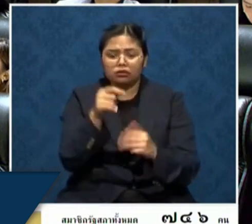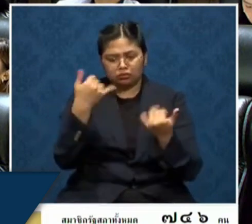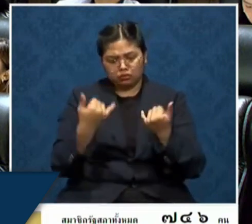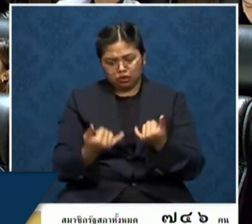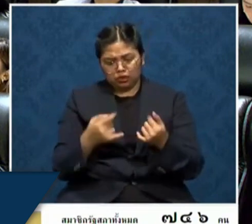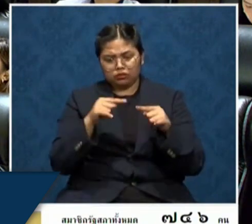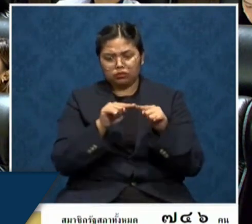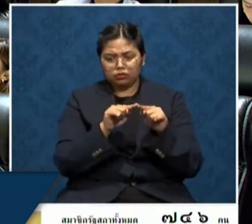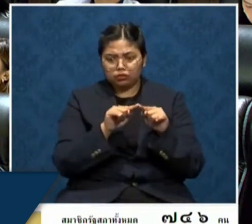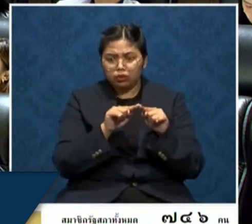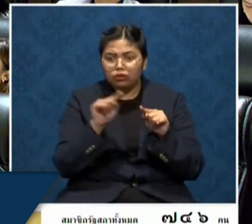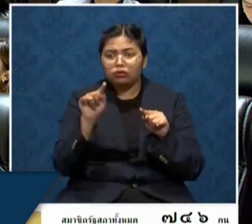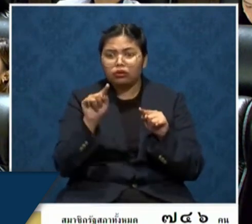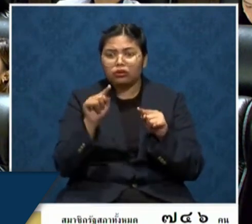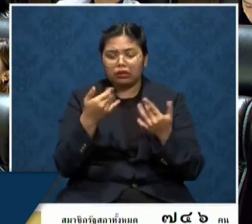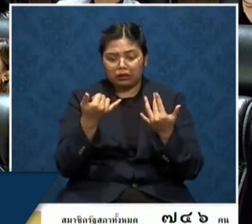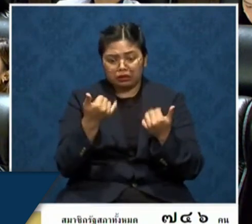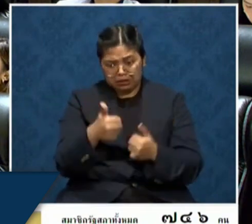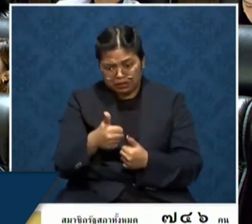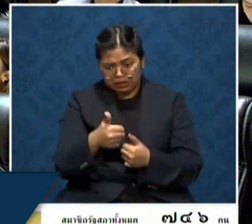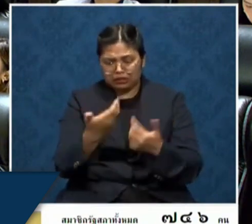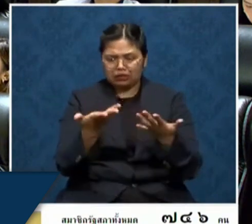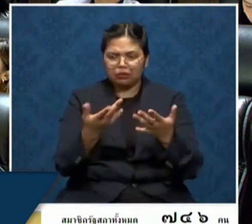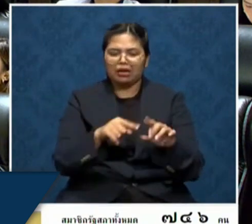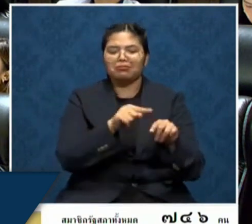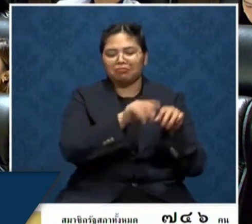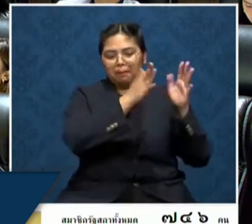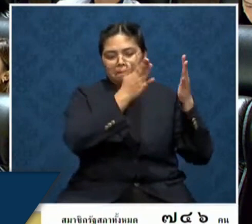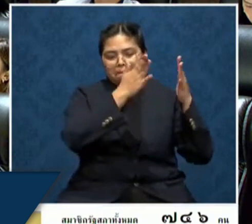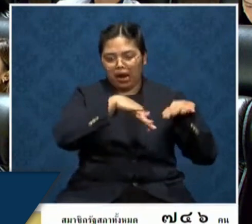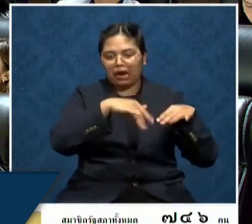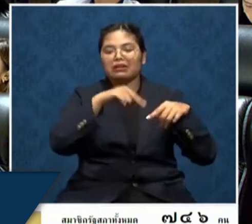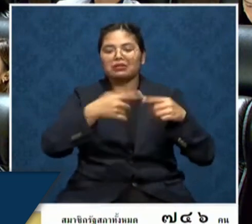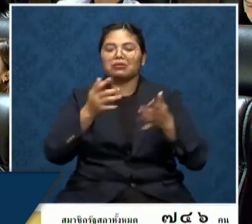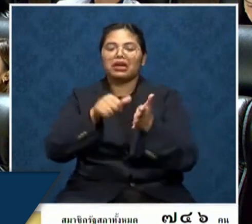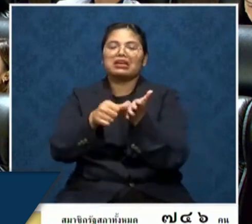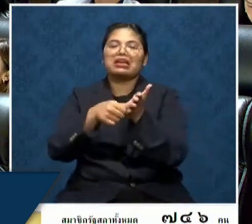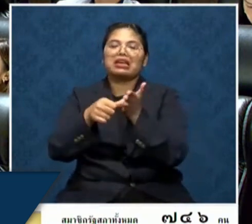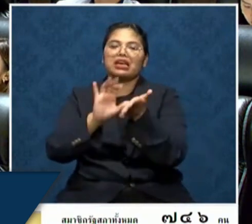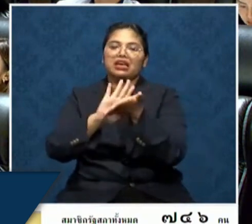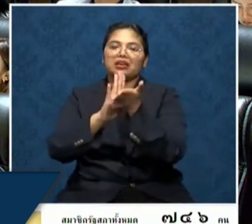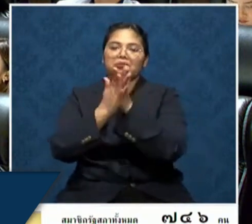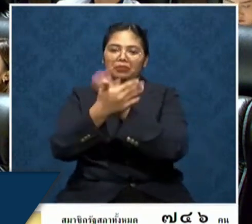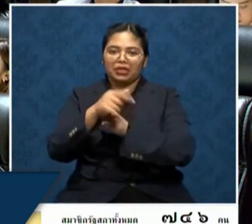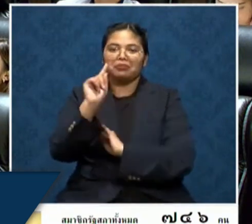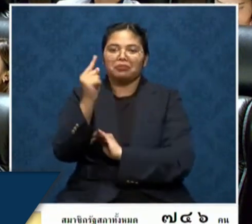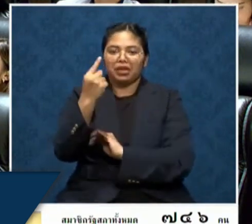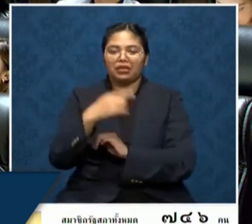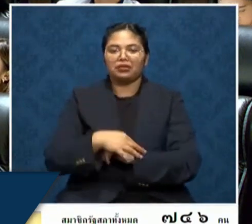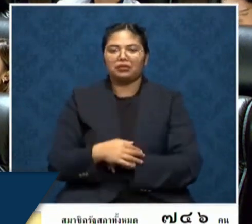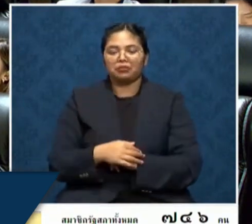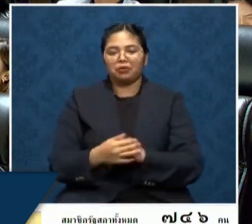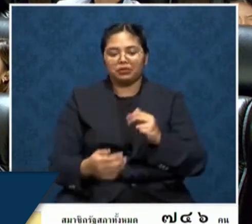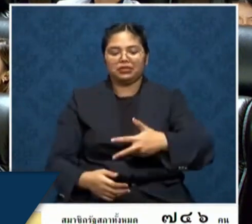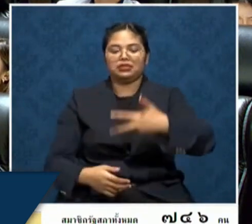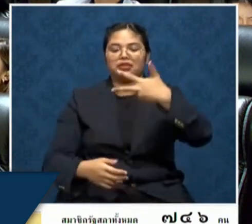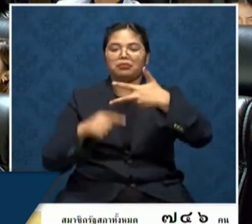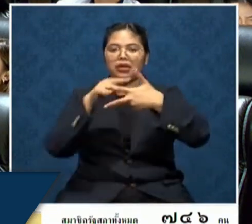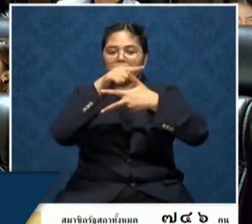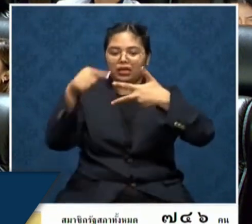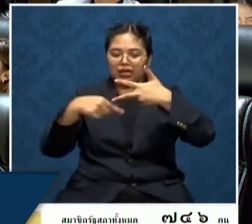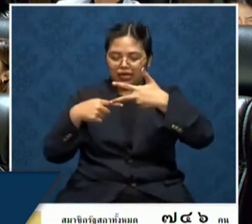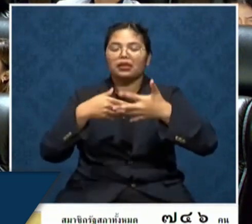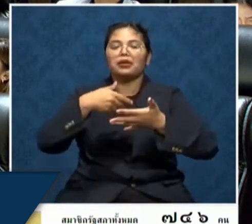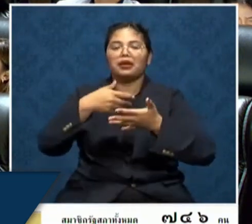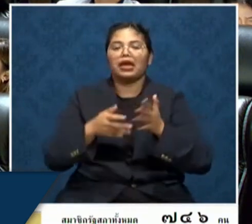อดซากปรักหักพังผมมีประเด็นเขตเศรษฐกิจพิเศษมานำเสนอท่าน3ประเด็นเพื่อให้ท่านลองพิ